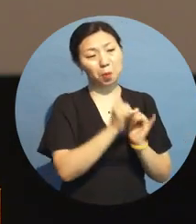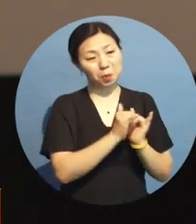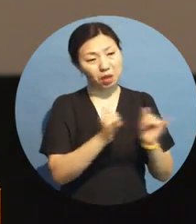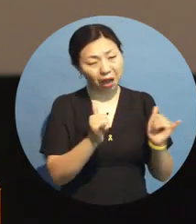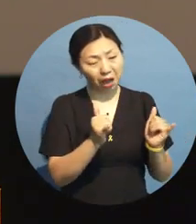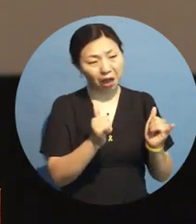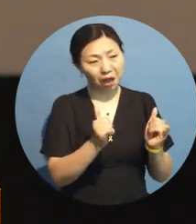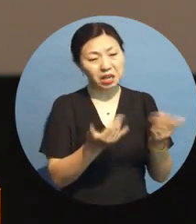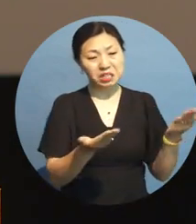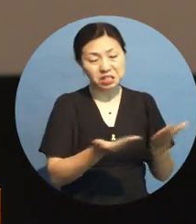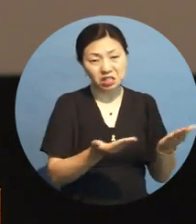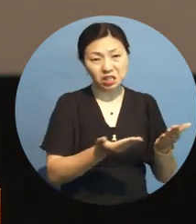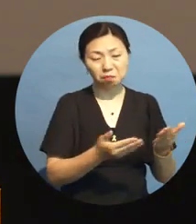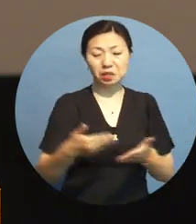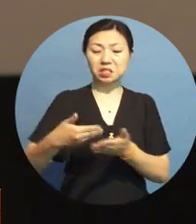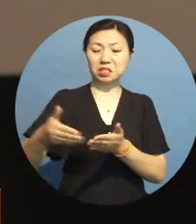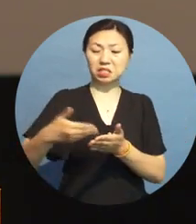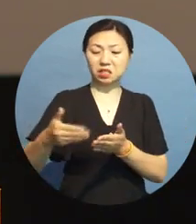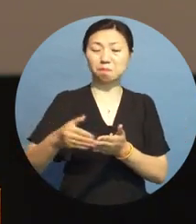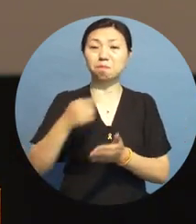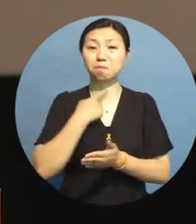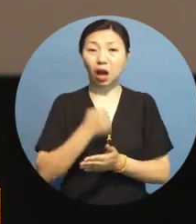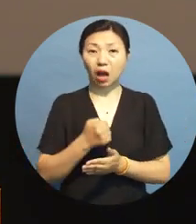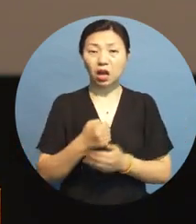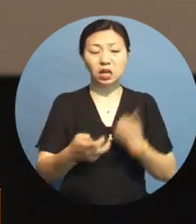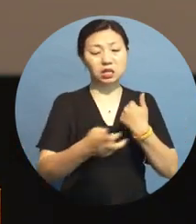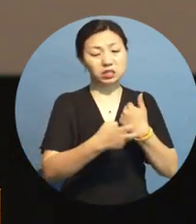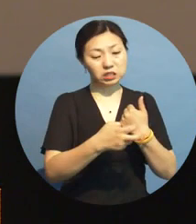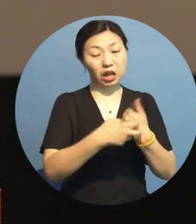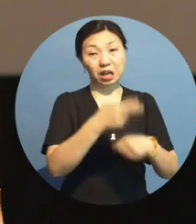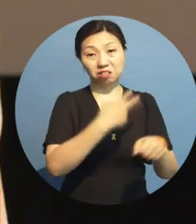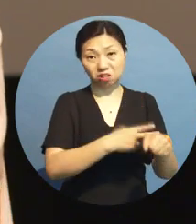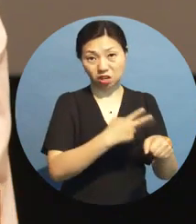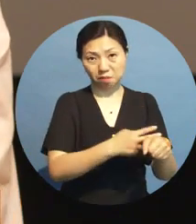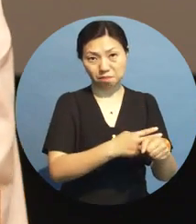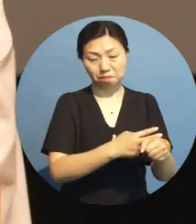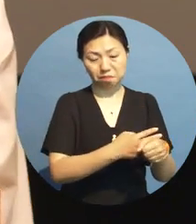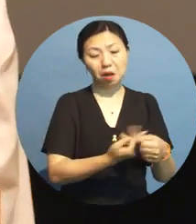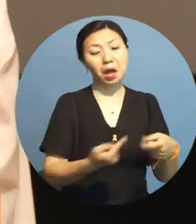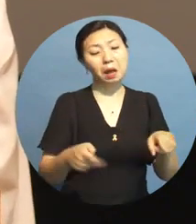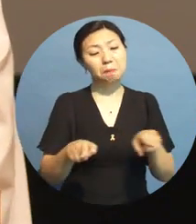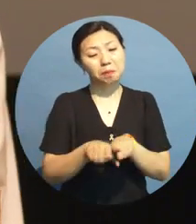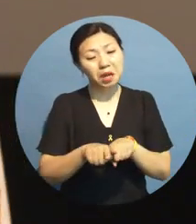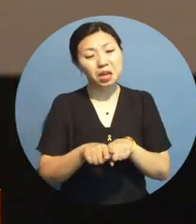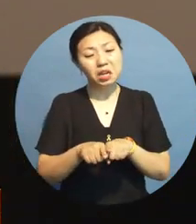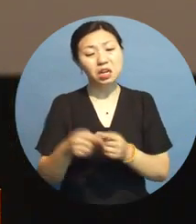그리고 의사 하면서도 그림을 그리고 이랬단 말이에요. 근데 이제 요즘 우리나라는